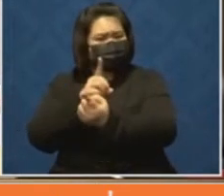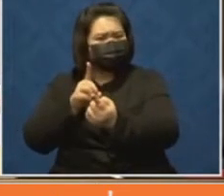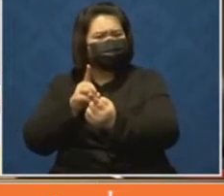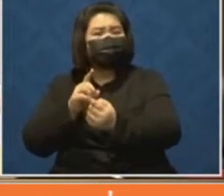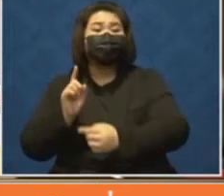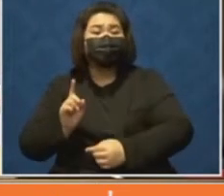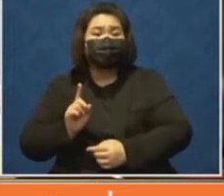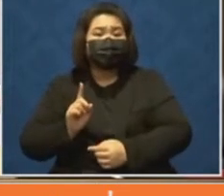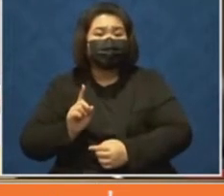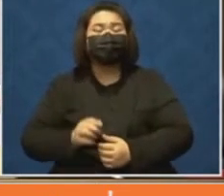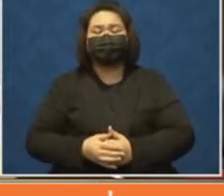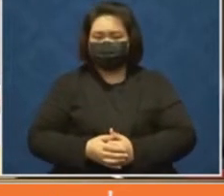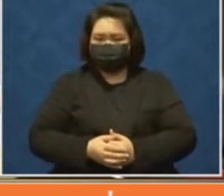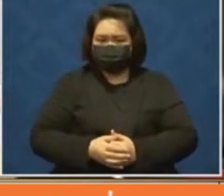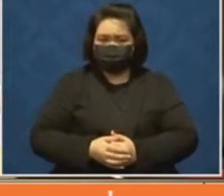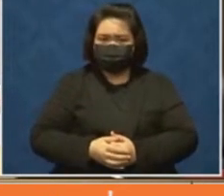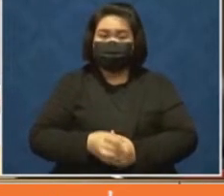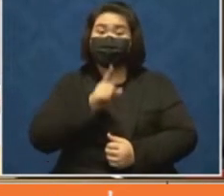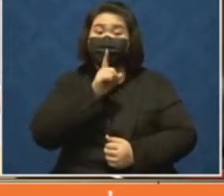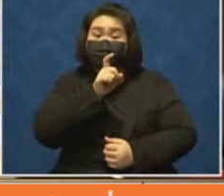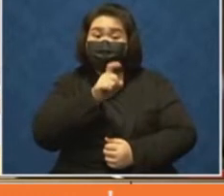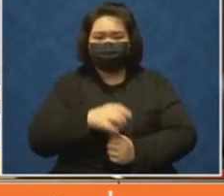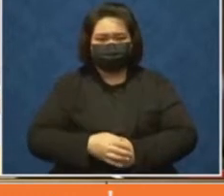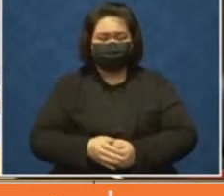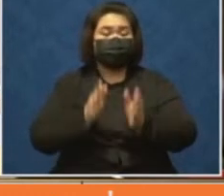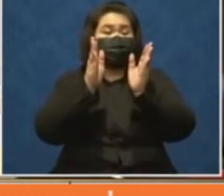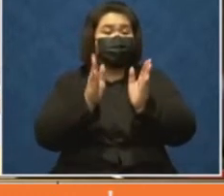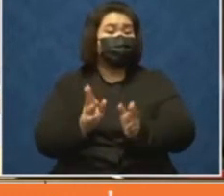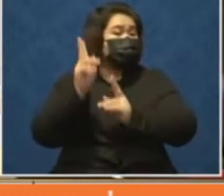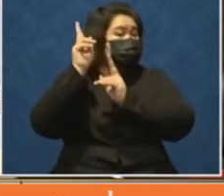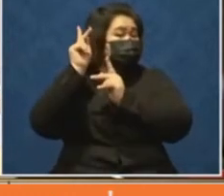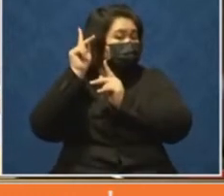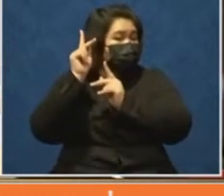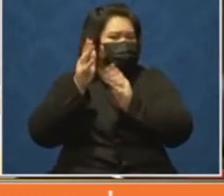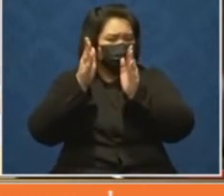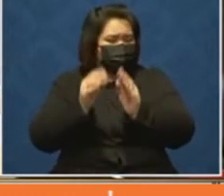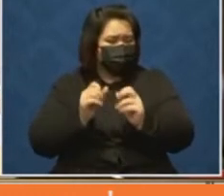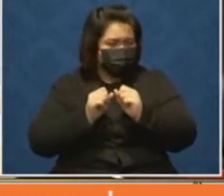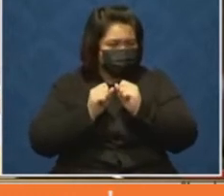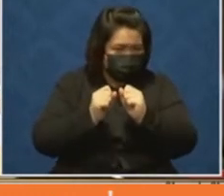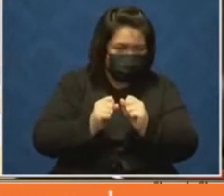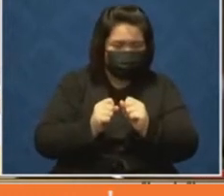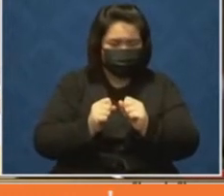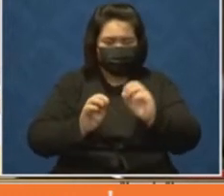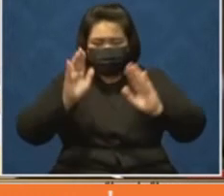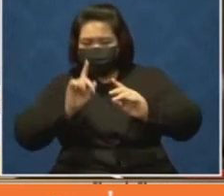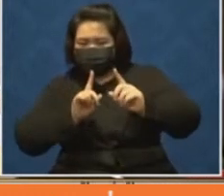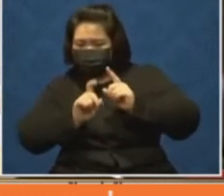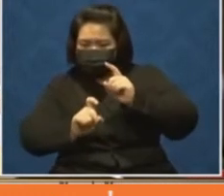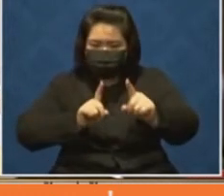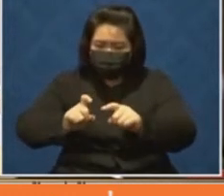ถ้าเราคิดกัดีๆ ผลกระทของเรื่องนี้มันมผลต่อการไมใช่เฉาะการพัฒนาประชาที่ประตัย